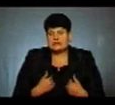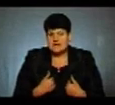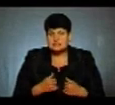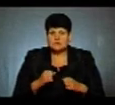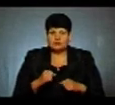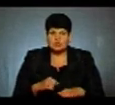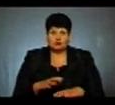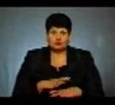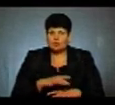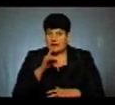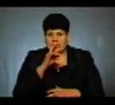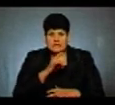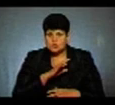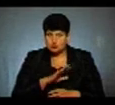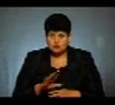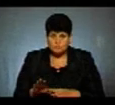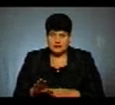були незрозумілими.